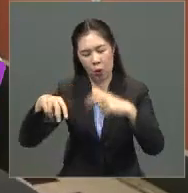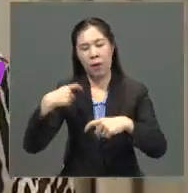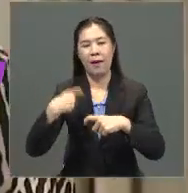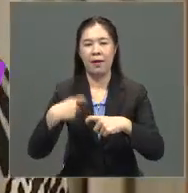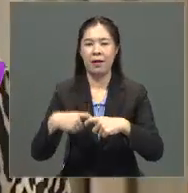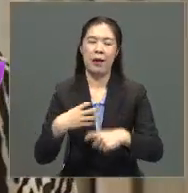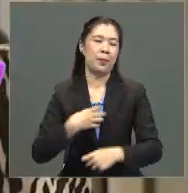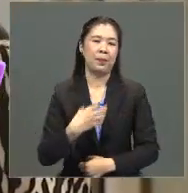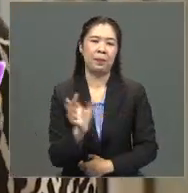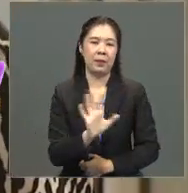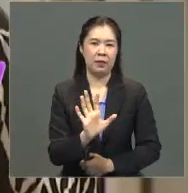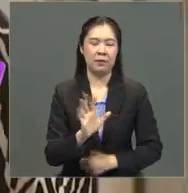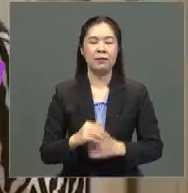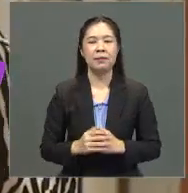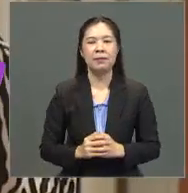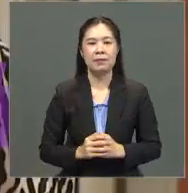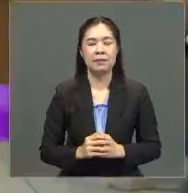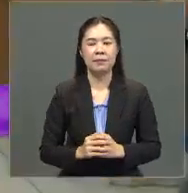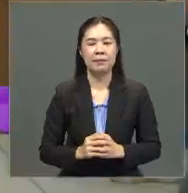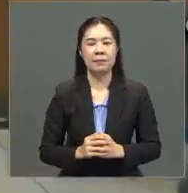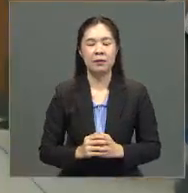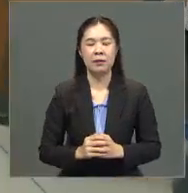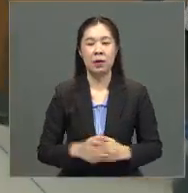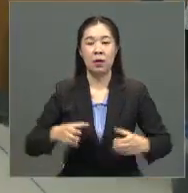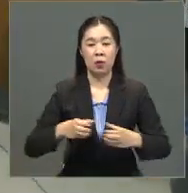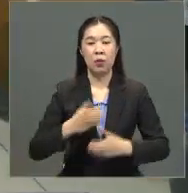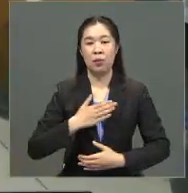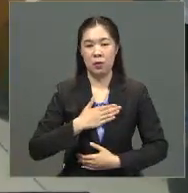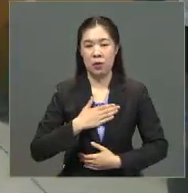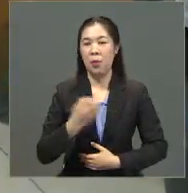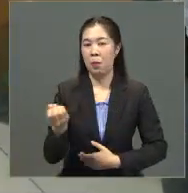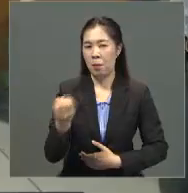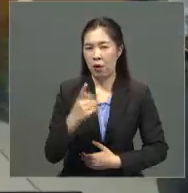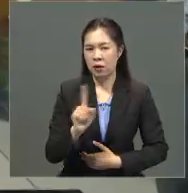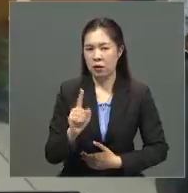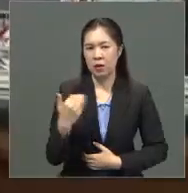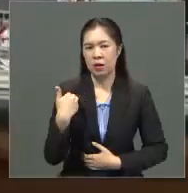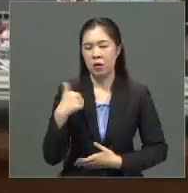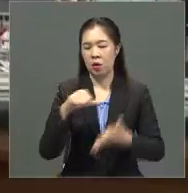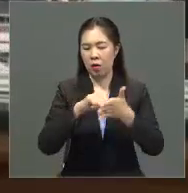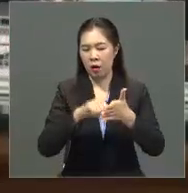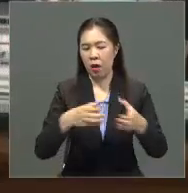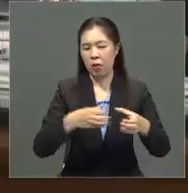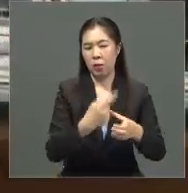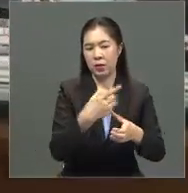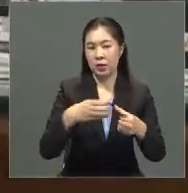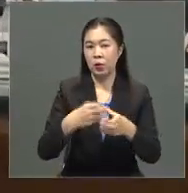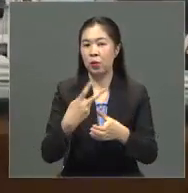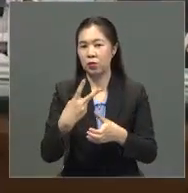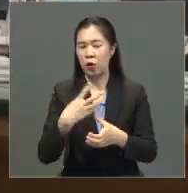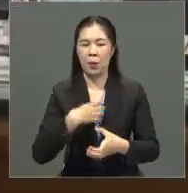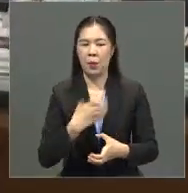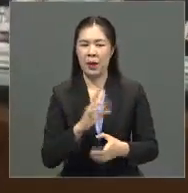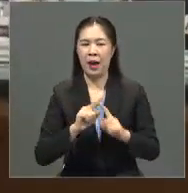ปัญหาได้นะครับก็ต้องตัดไฟตั้งแต่ต้นลมแต่ว่าทางพรรคเร่งจะอ้างนะครับว่าไม่ได้ประสงค์แก้ไขในหมวด 1และ 2แต่